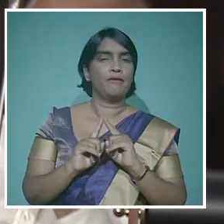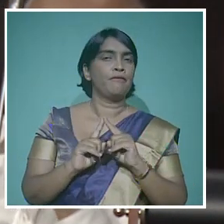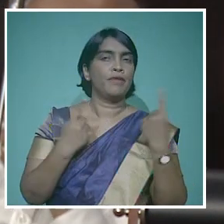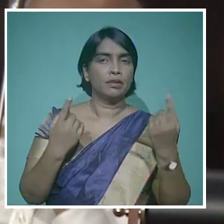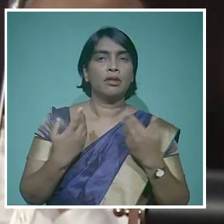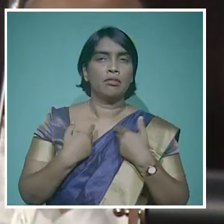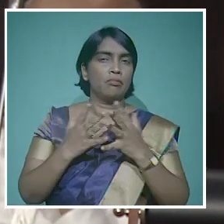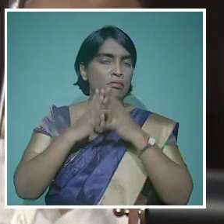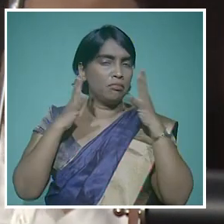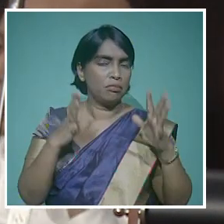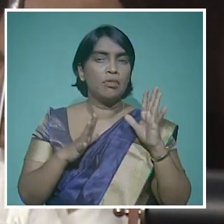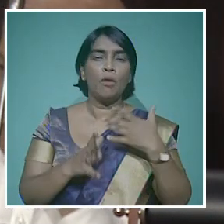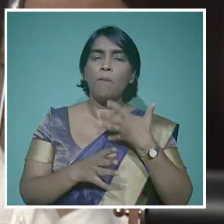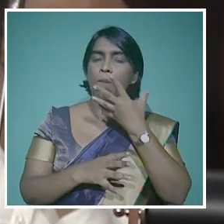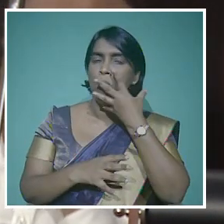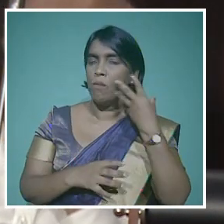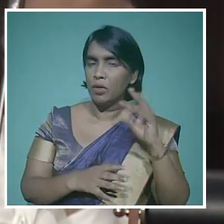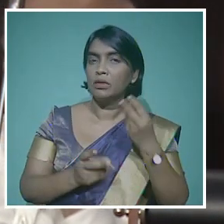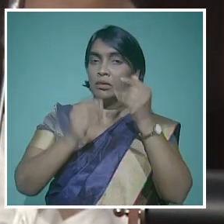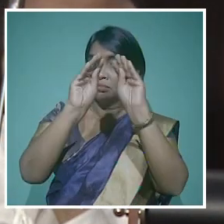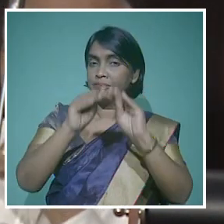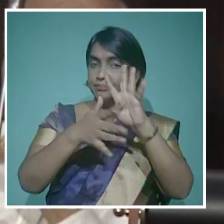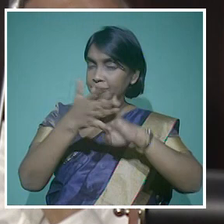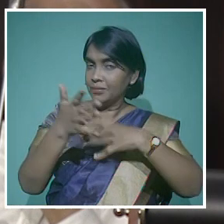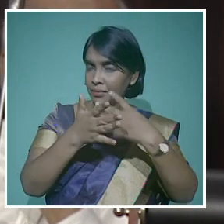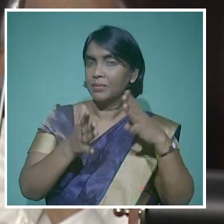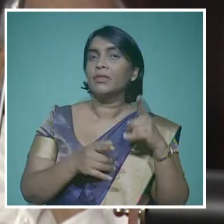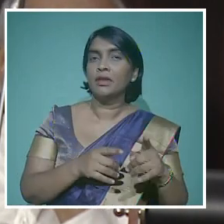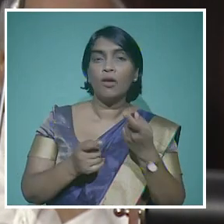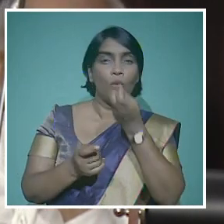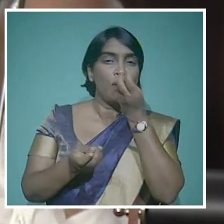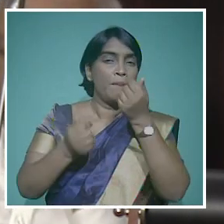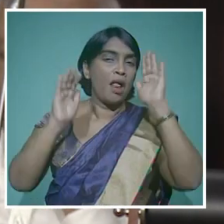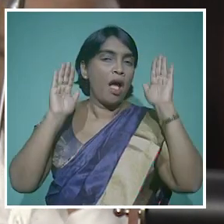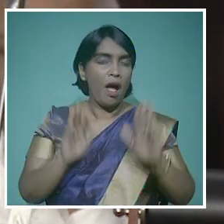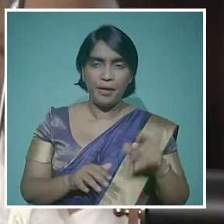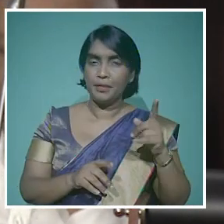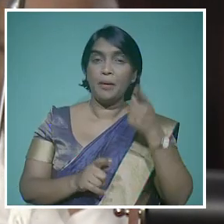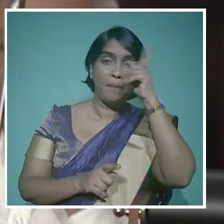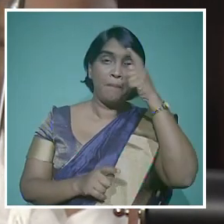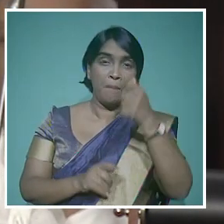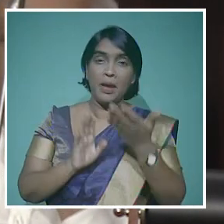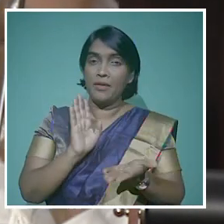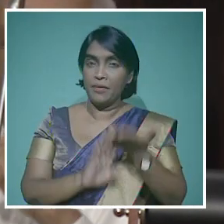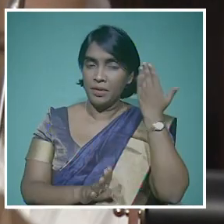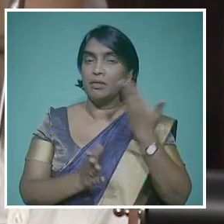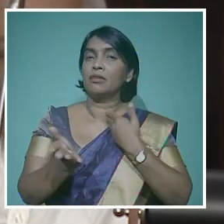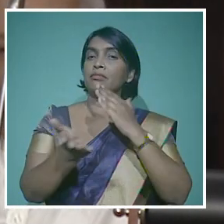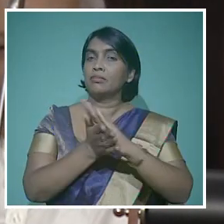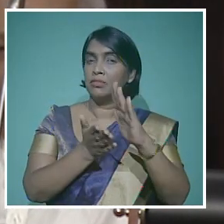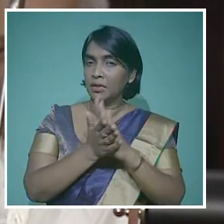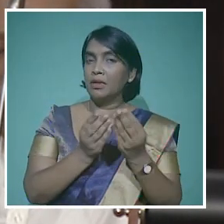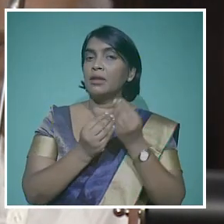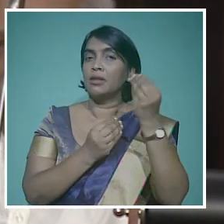අප බොහෝ විට පුරුදුව සිටින්නේ ආයවැය යෝජනා මගින් බඩු මිල අඩු කිරීම, පඩි වැඩි කිරීම, සහනාදිය